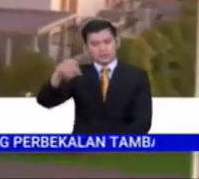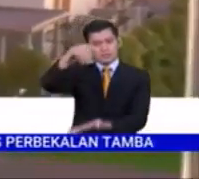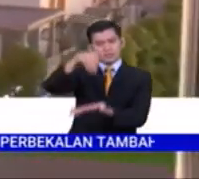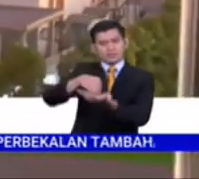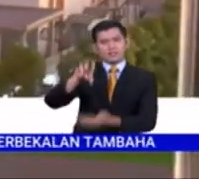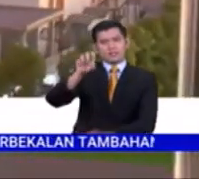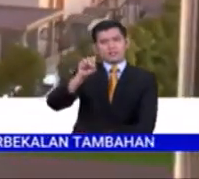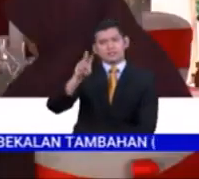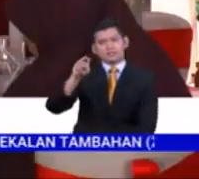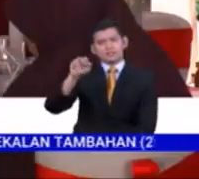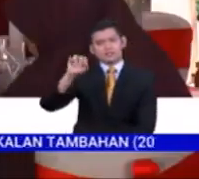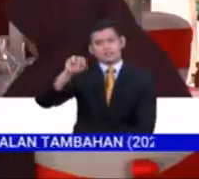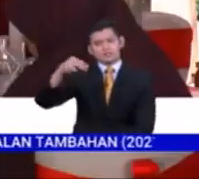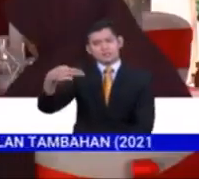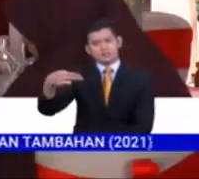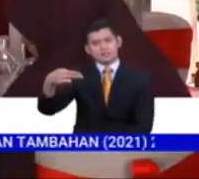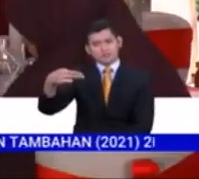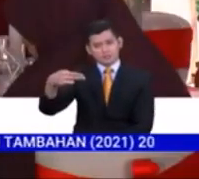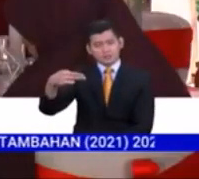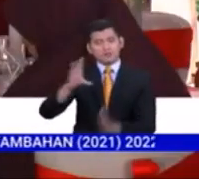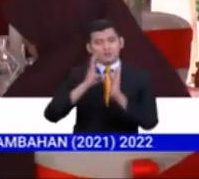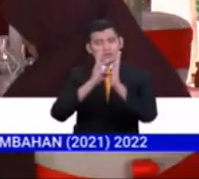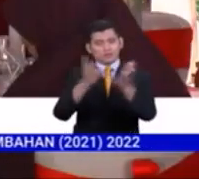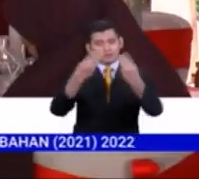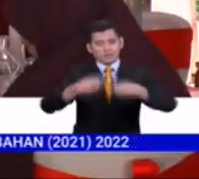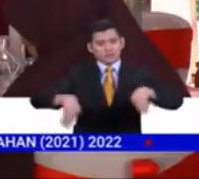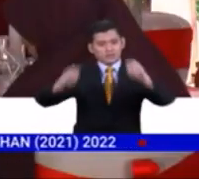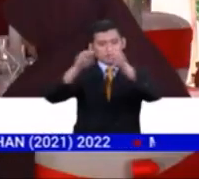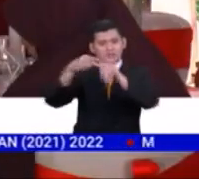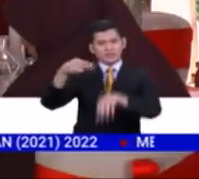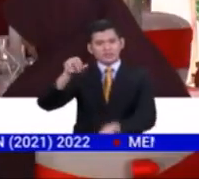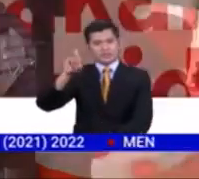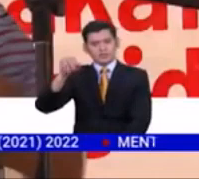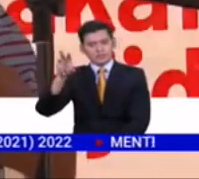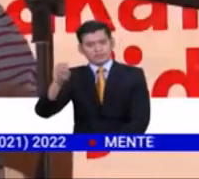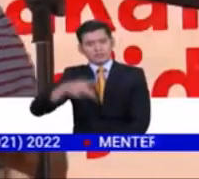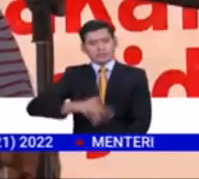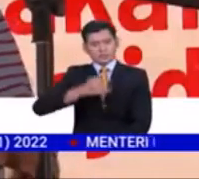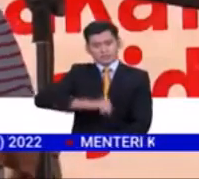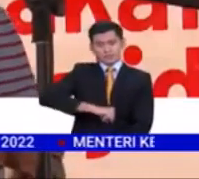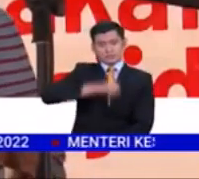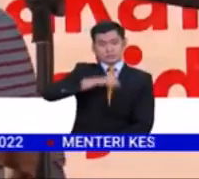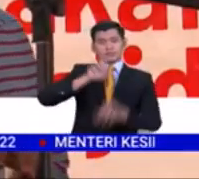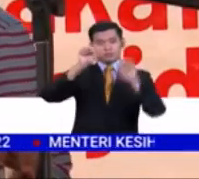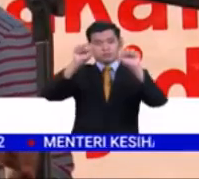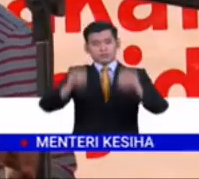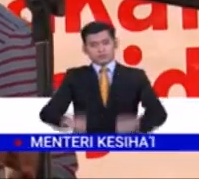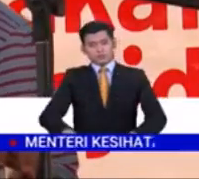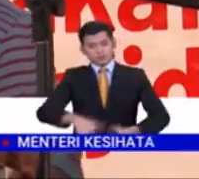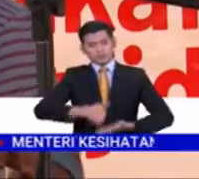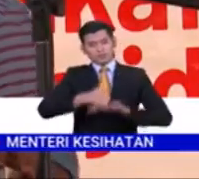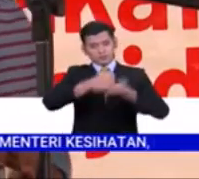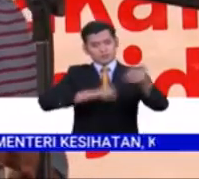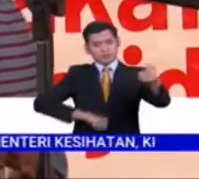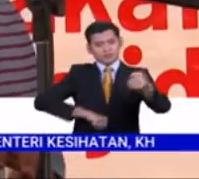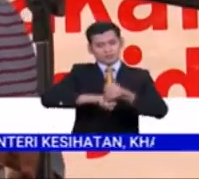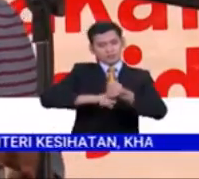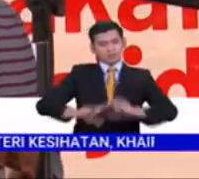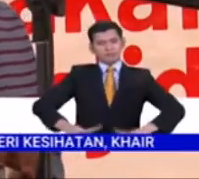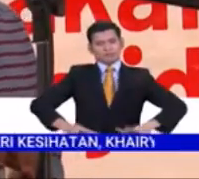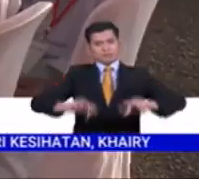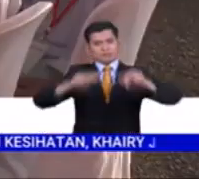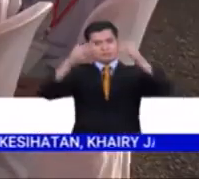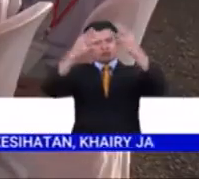Semenye. Sementara itu, Duta Masjid Said Nur Hisham Al-Idrus menyatakan rasa bangga dapat menyumbang untuk menjayakan pembinaan masjid